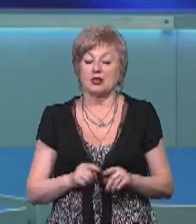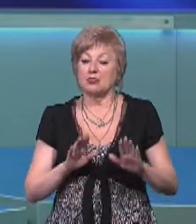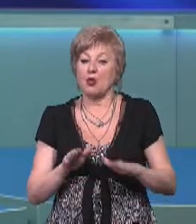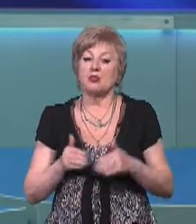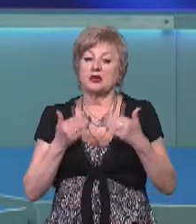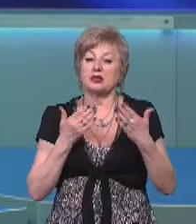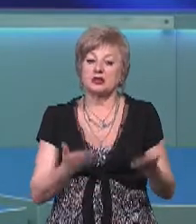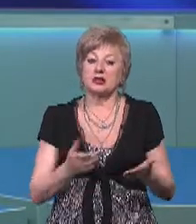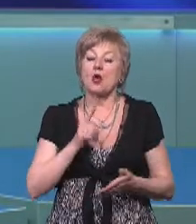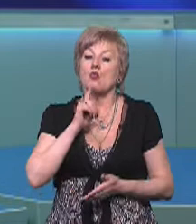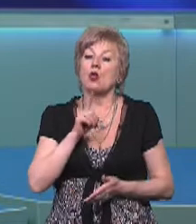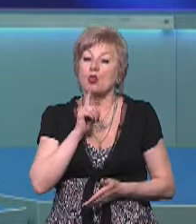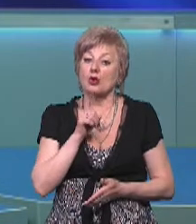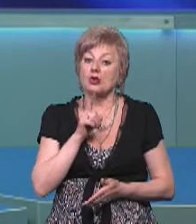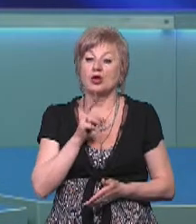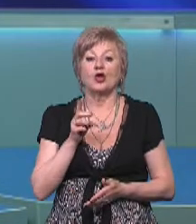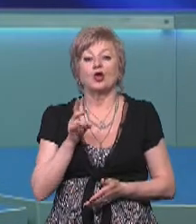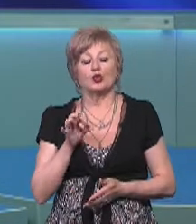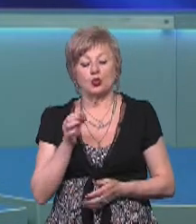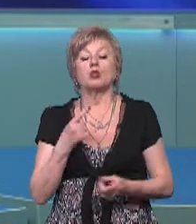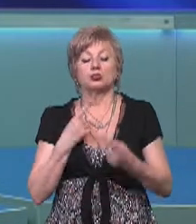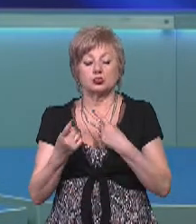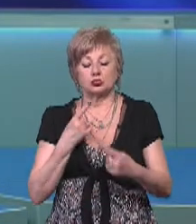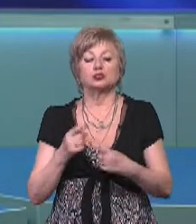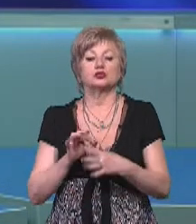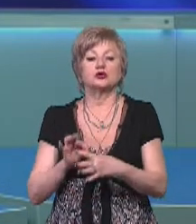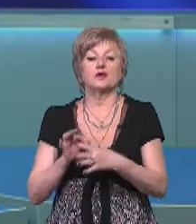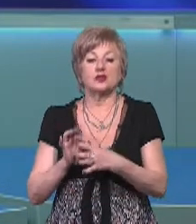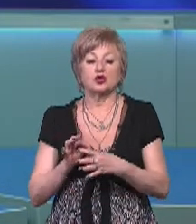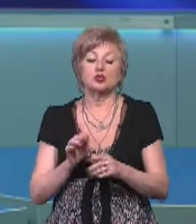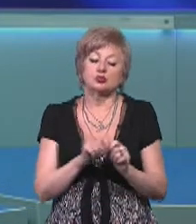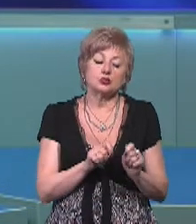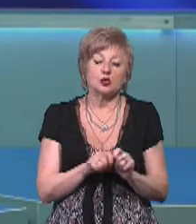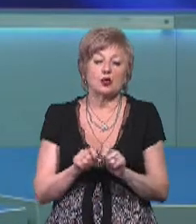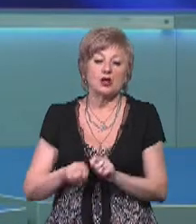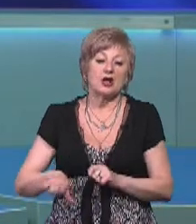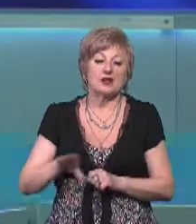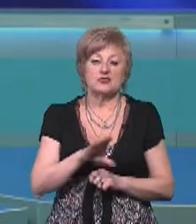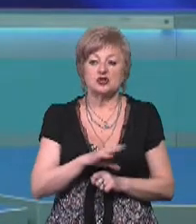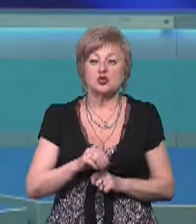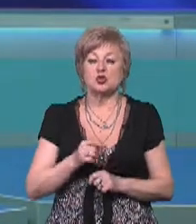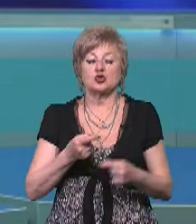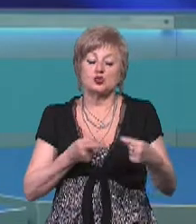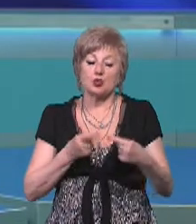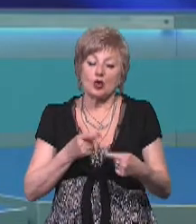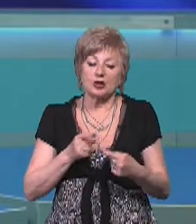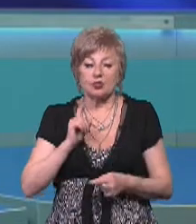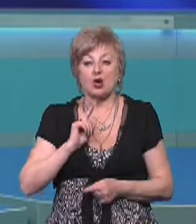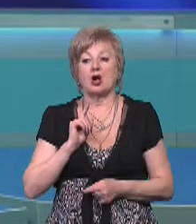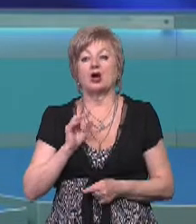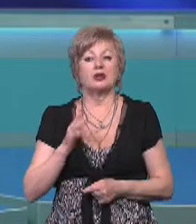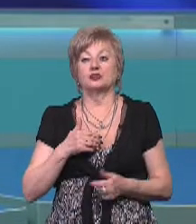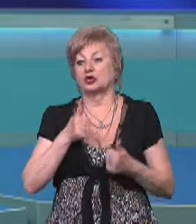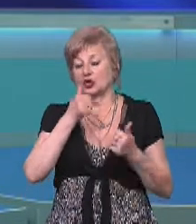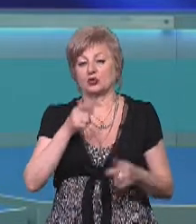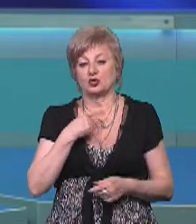пропонували це місто Пологи. Але перемовини ще йдуть, експертні дослідження, експерти сперечаються, тому я не